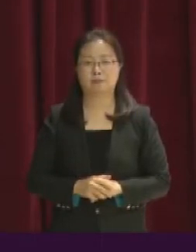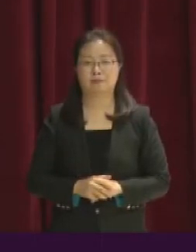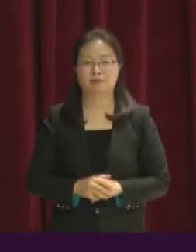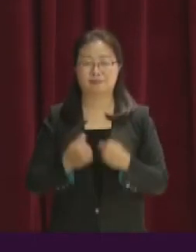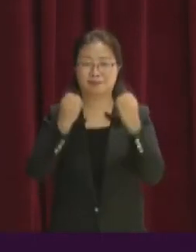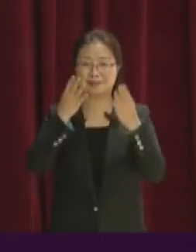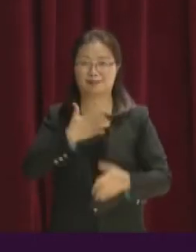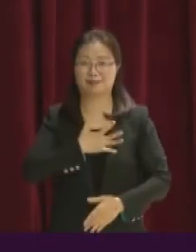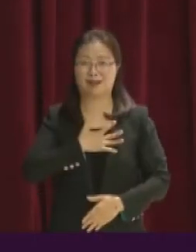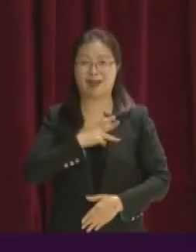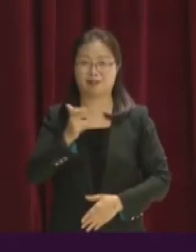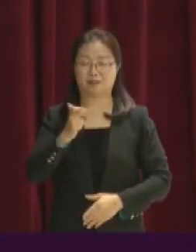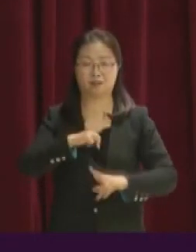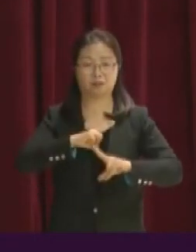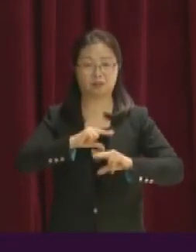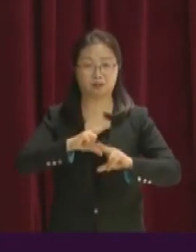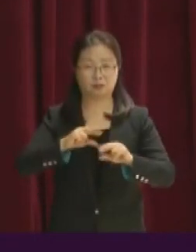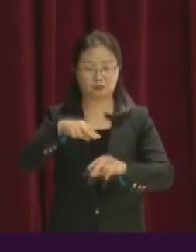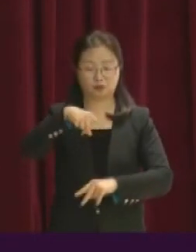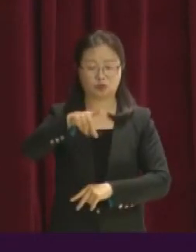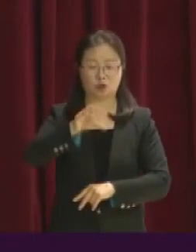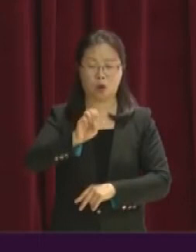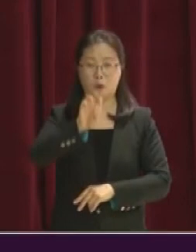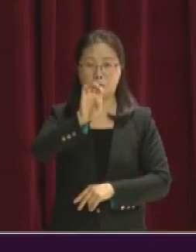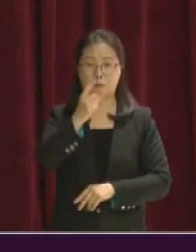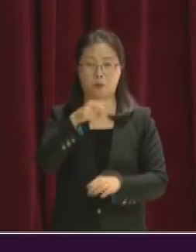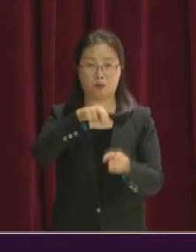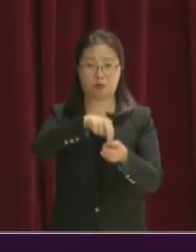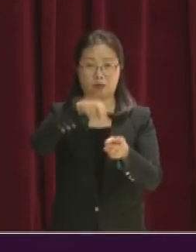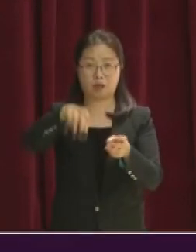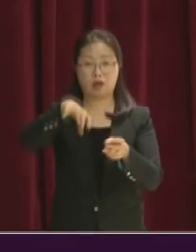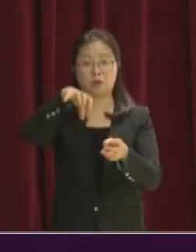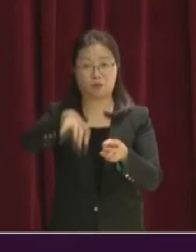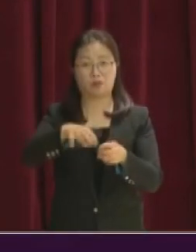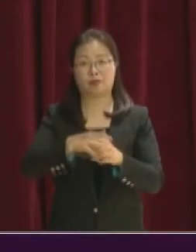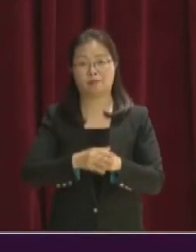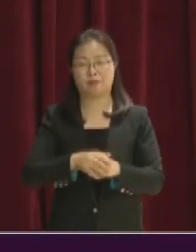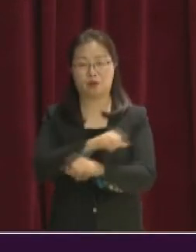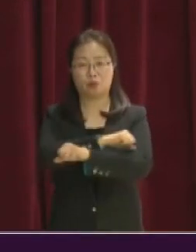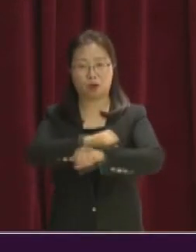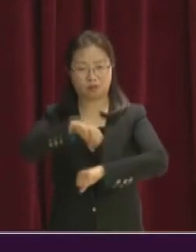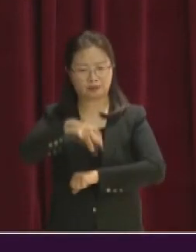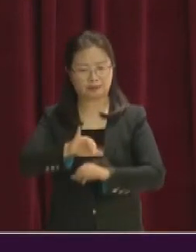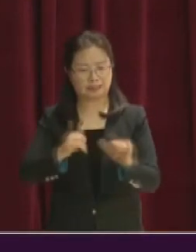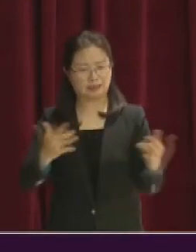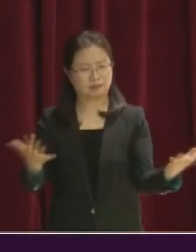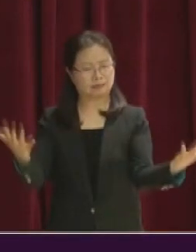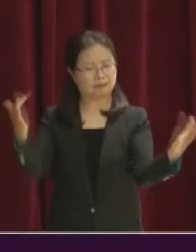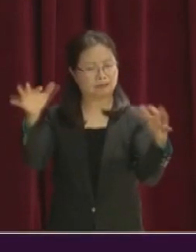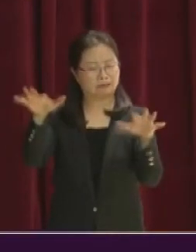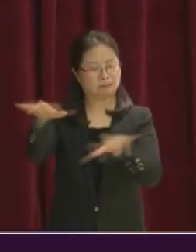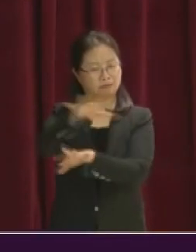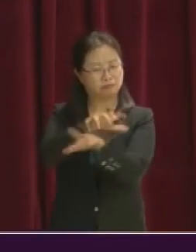아울러 신안산선 성포역사 개통에 따른 성포광장 이용 수요 증가에 대비하여